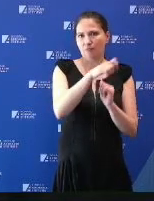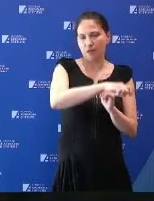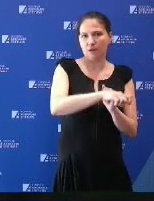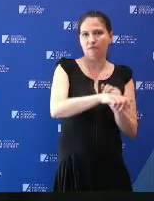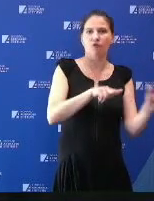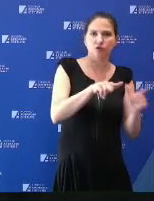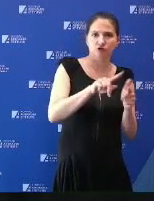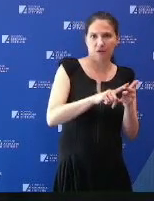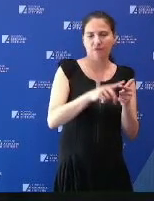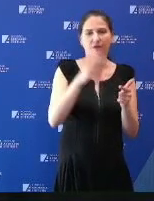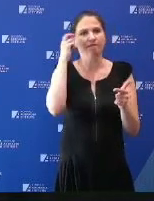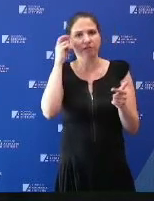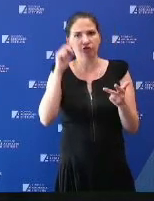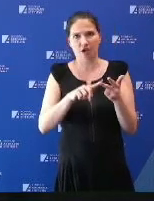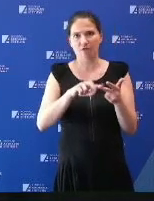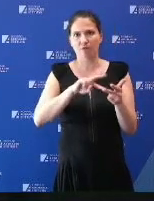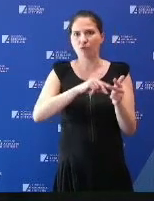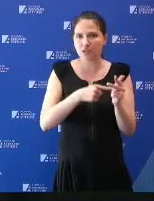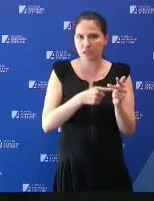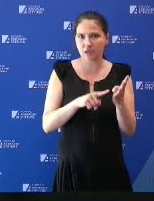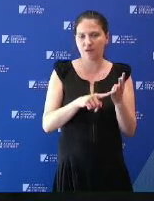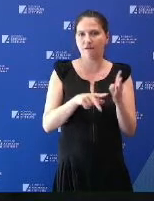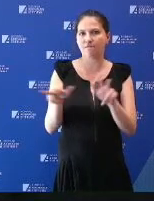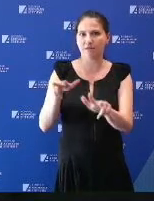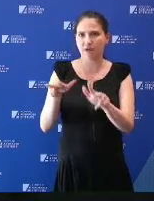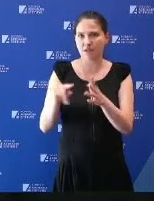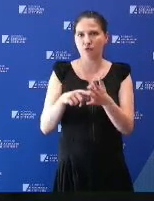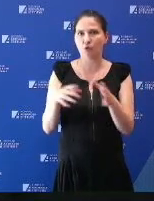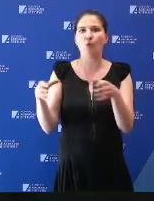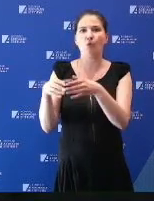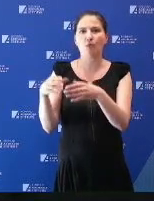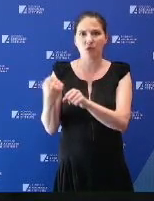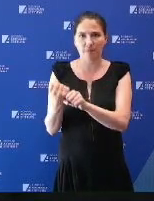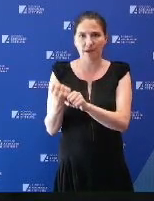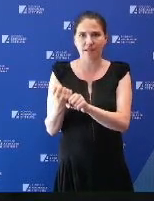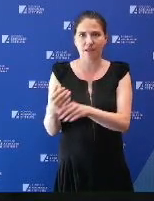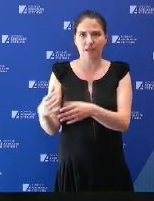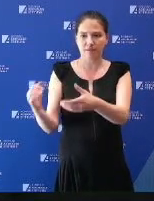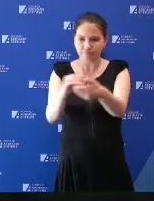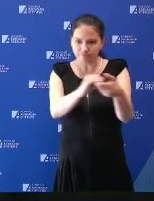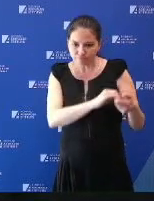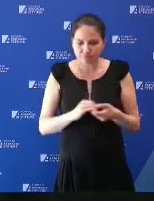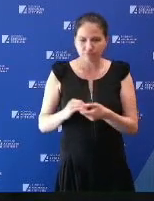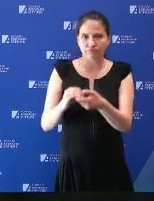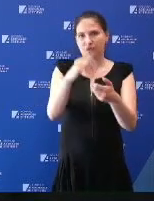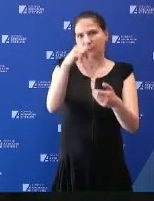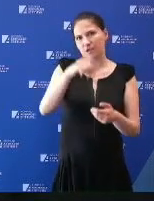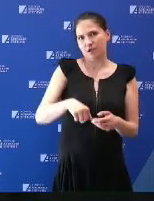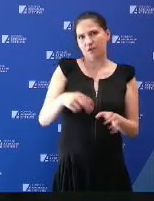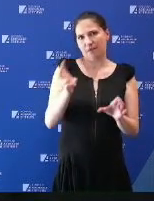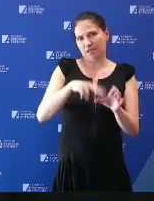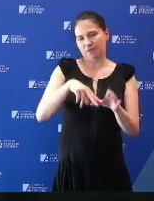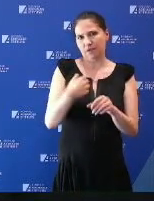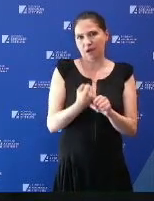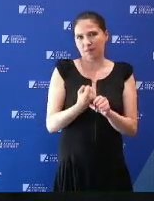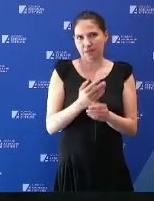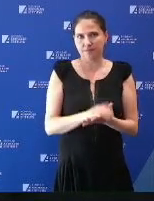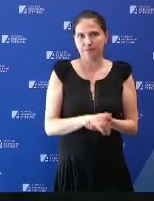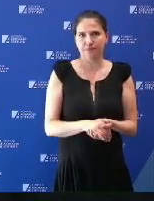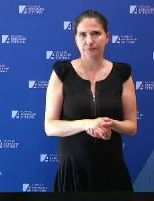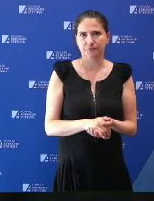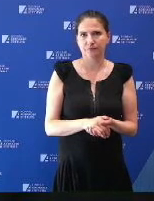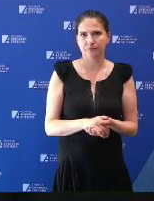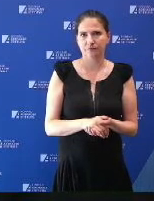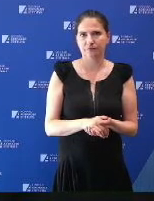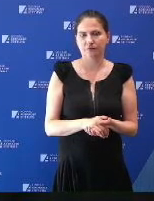Wissenschaft, aus der Politik, aus der Verwaltung, Kommunen hier eben entsprechend zusammen bearbeiten wollen. sammeln in